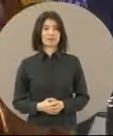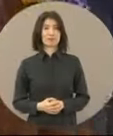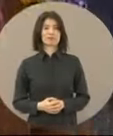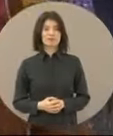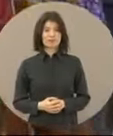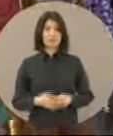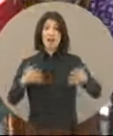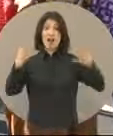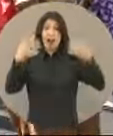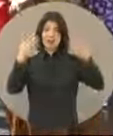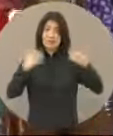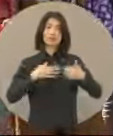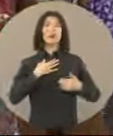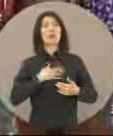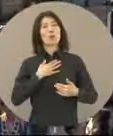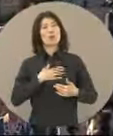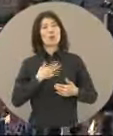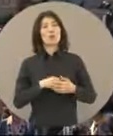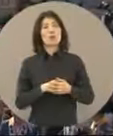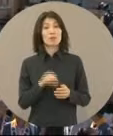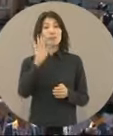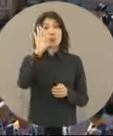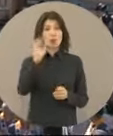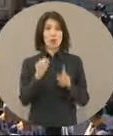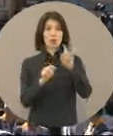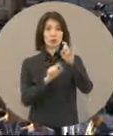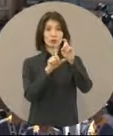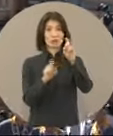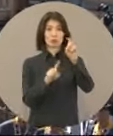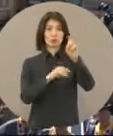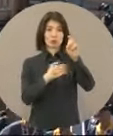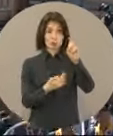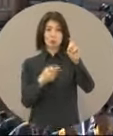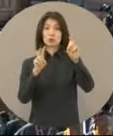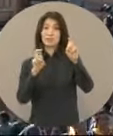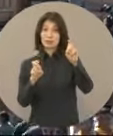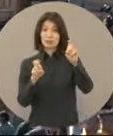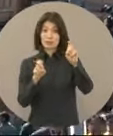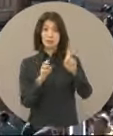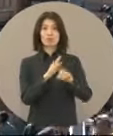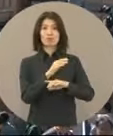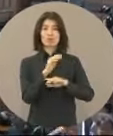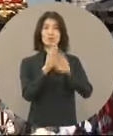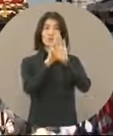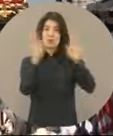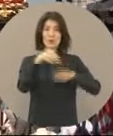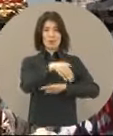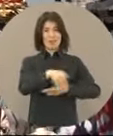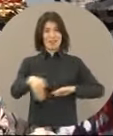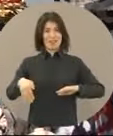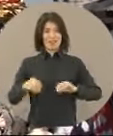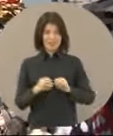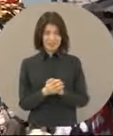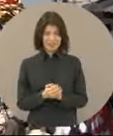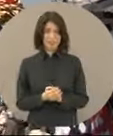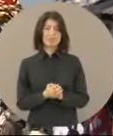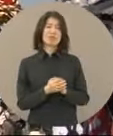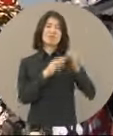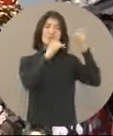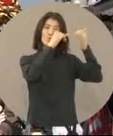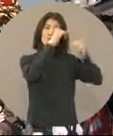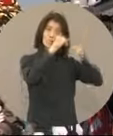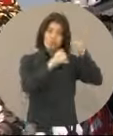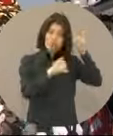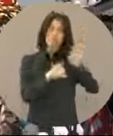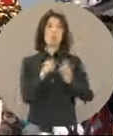城下町の秋を彩る川越祭りが10月19日土曜日、20日日曜日に開催されます。歴史と伝